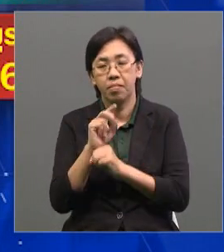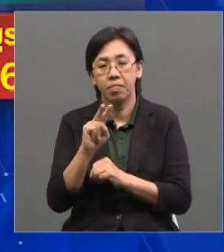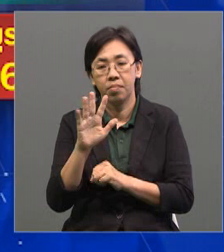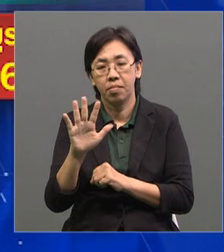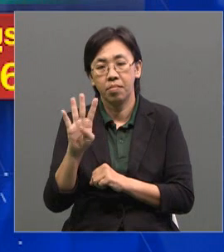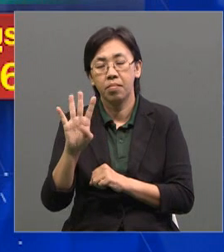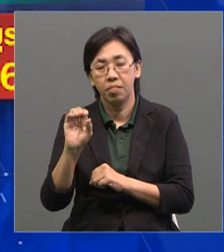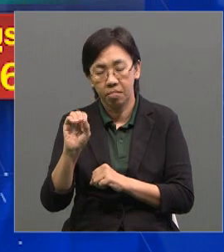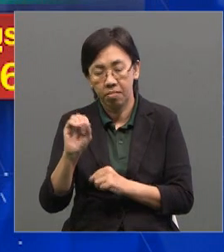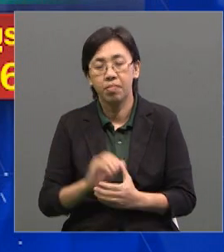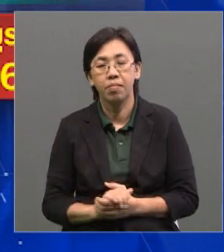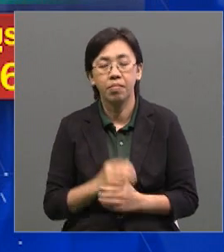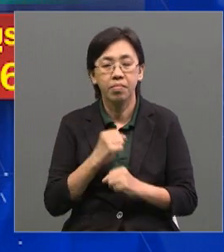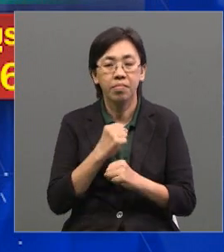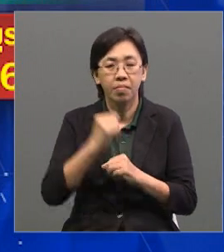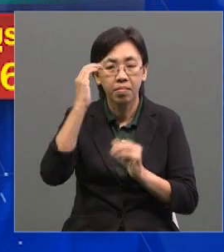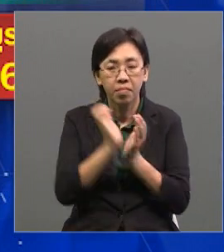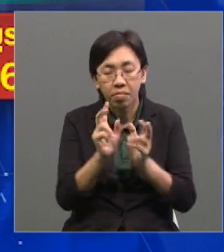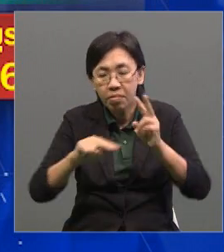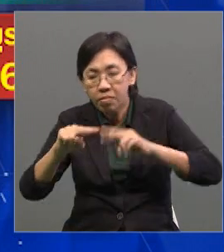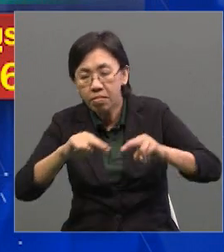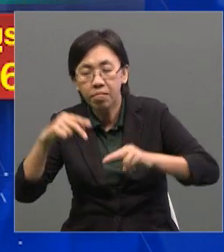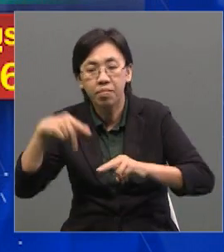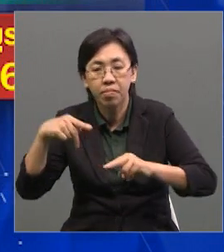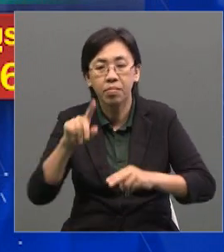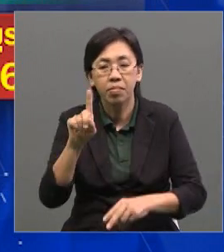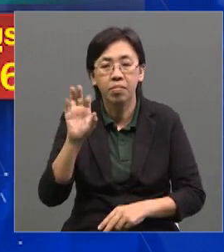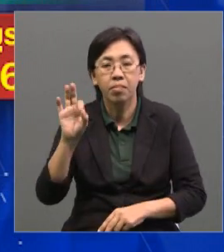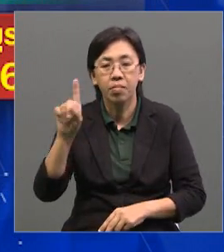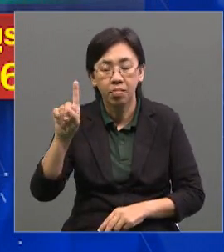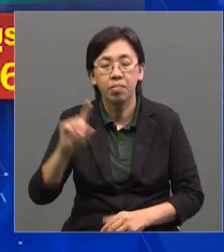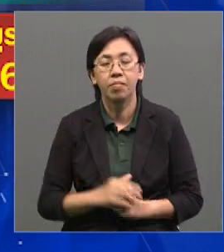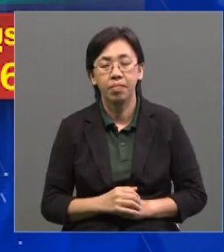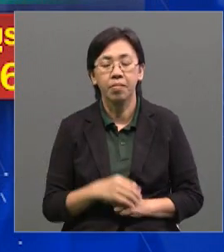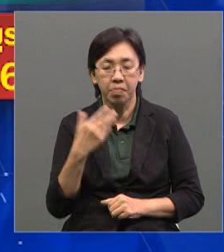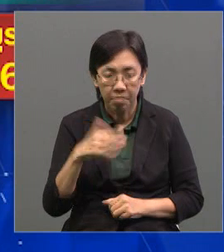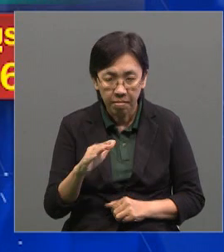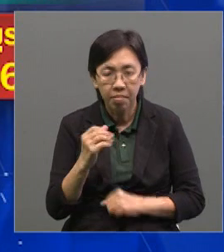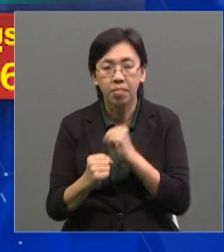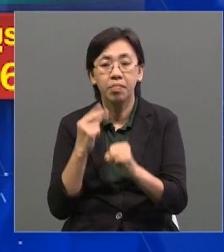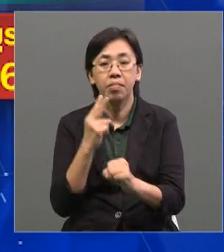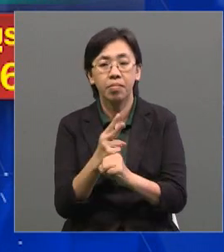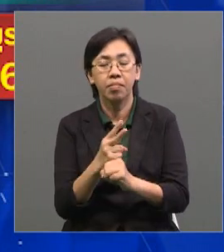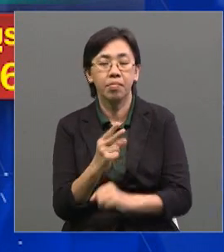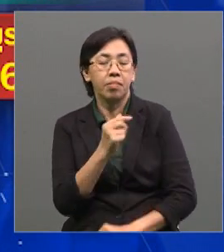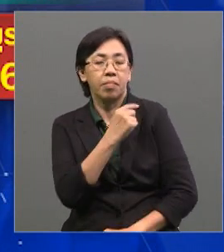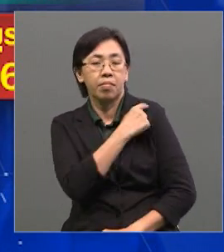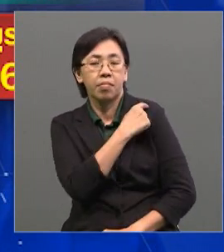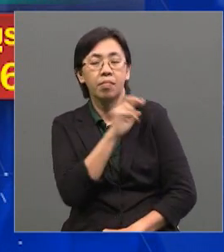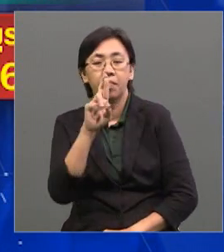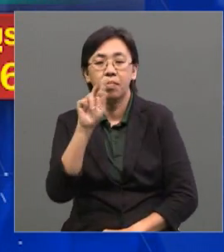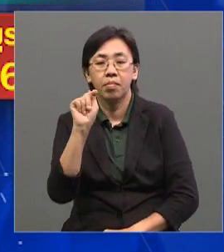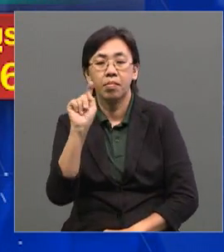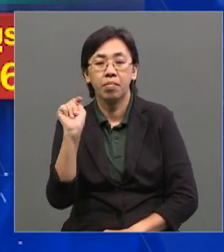รองสารวัตรกองกำกับการสายตรวจปฏิบัติการพิเศษ 191ค่ะหลังจากนั้นถัดมาอีก 2ปีติดยศร้ตำรวจ